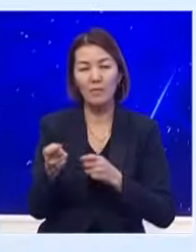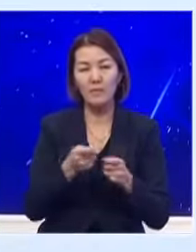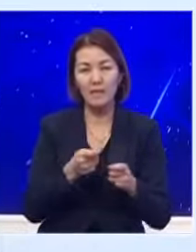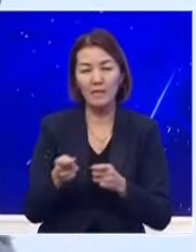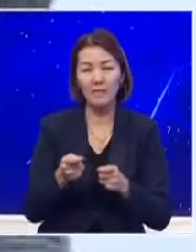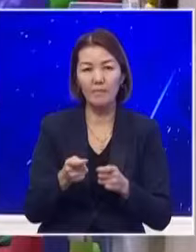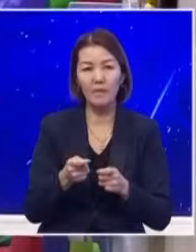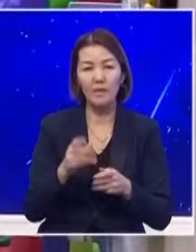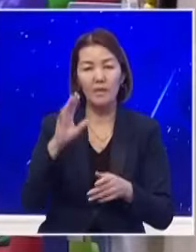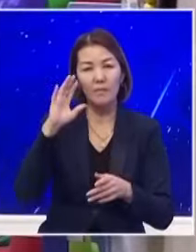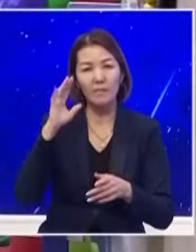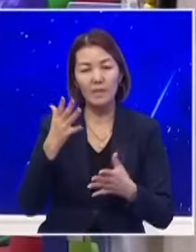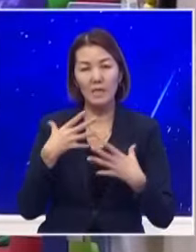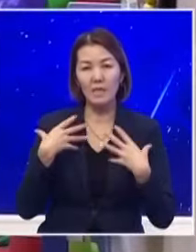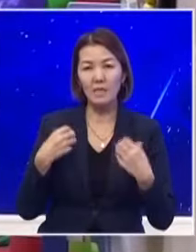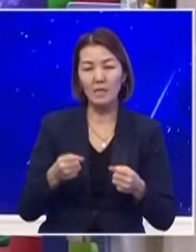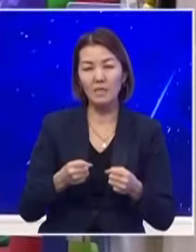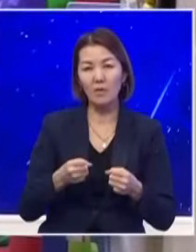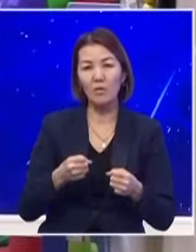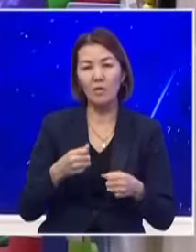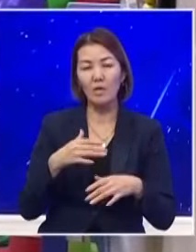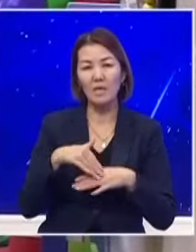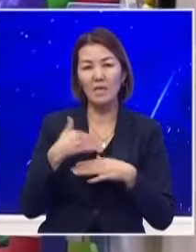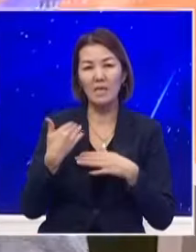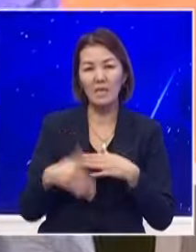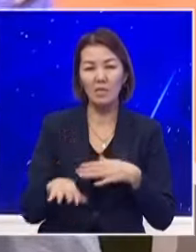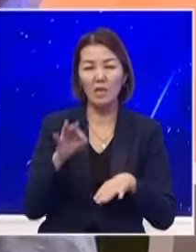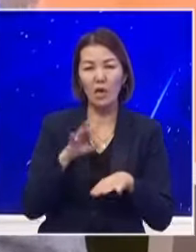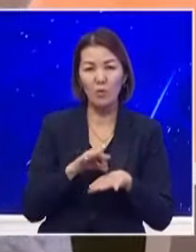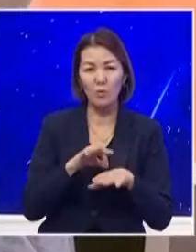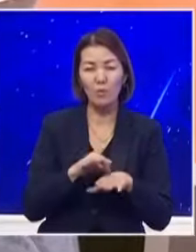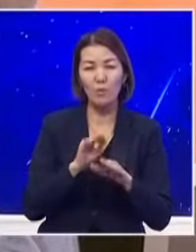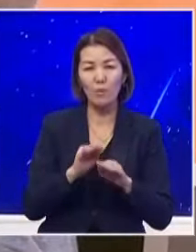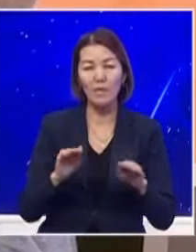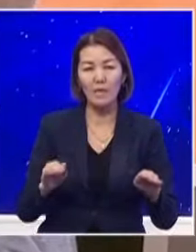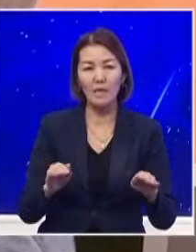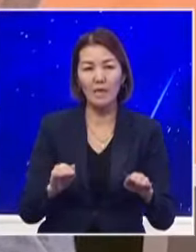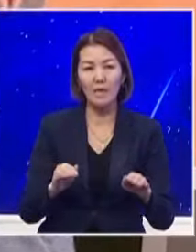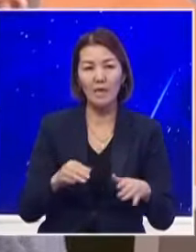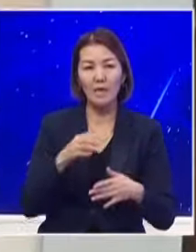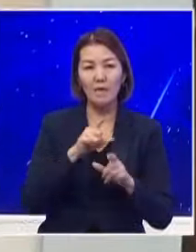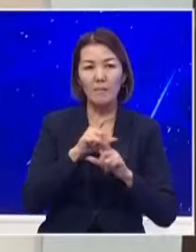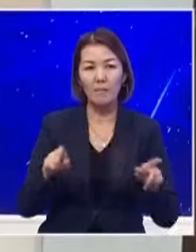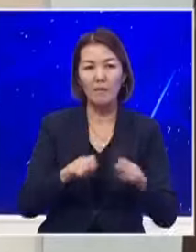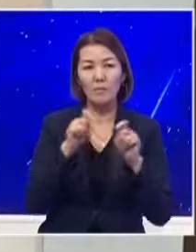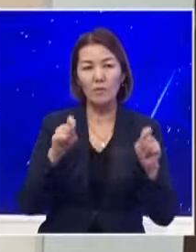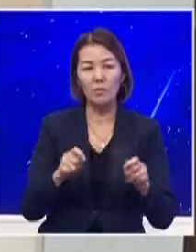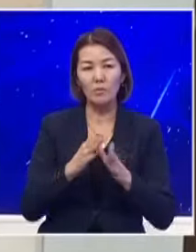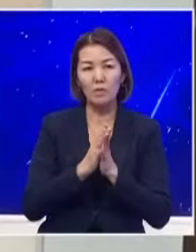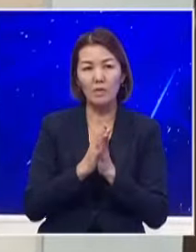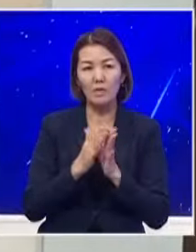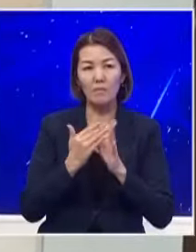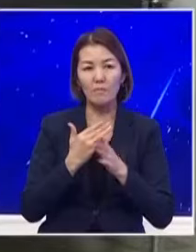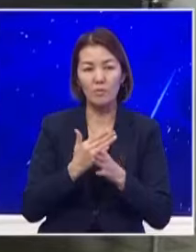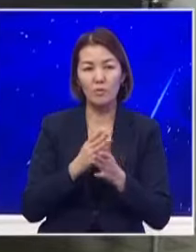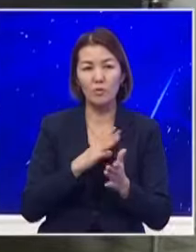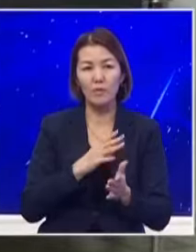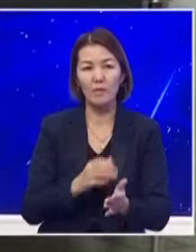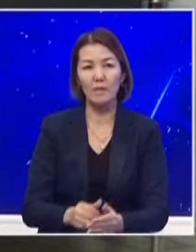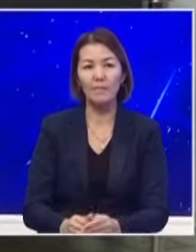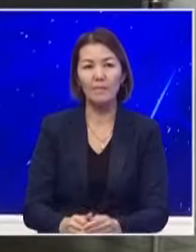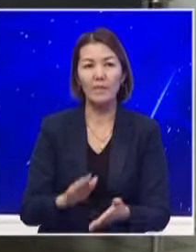Сабаевтан психикалық денсаулығы кешеуілдеп өскен балалар үшін мекеме ашуға жәрдемдесуді сұрады. Бұл жердің жағдайы